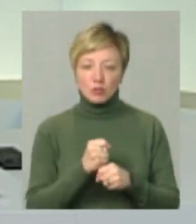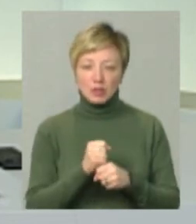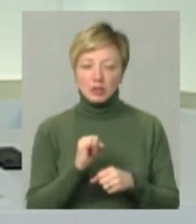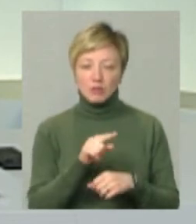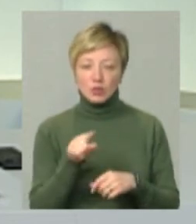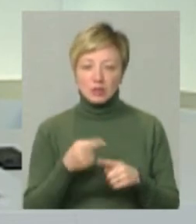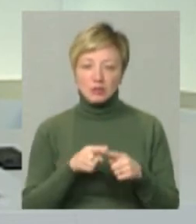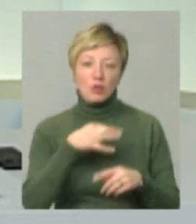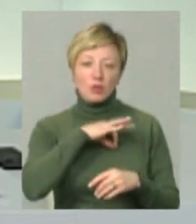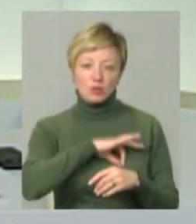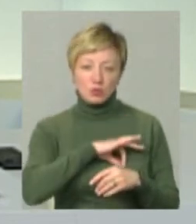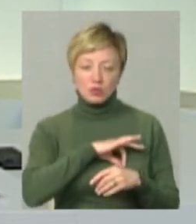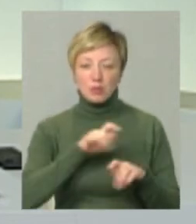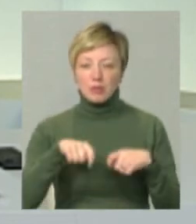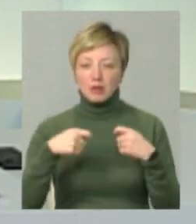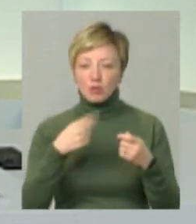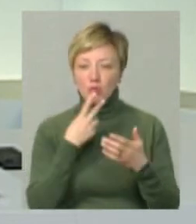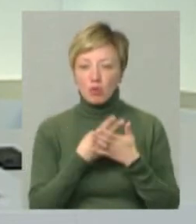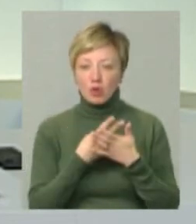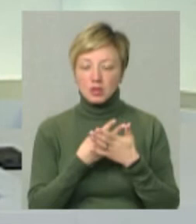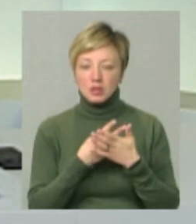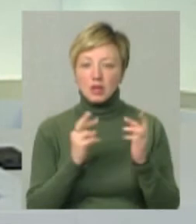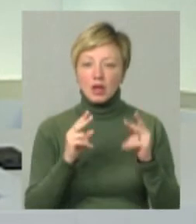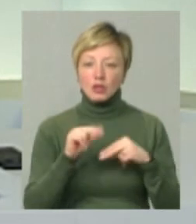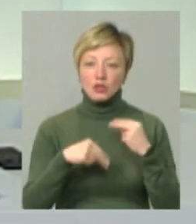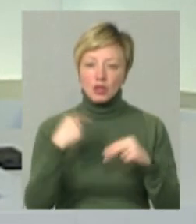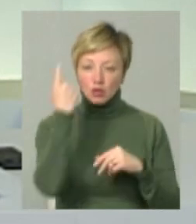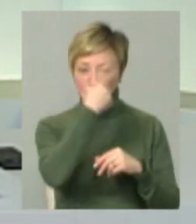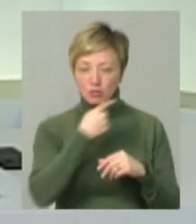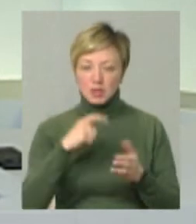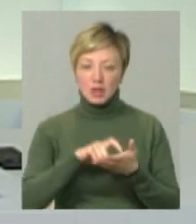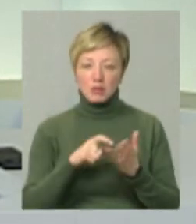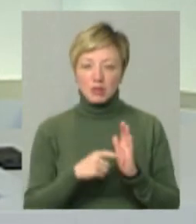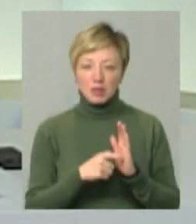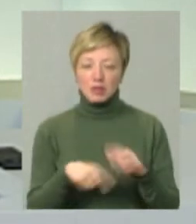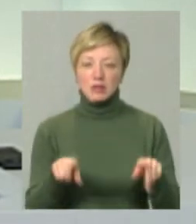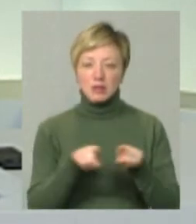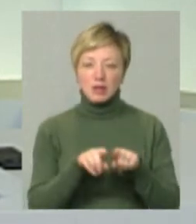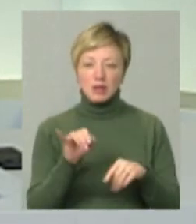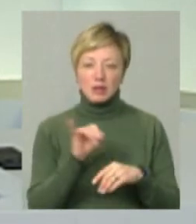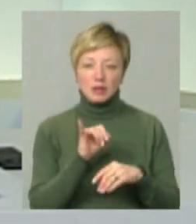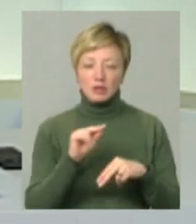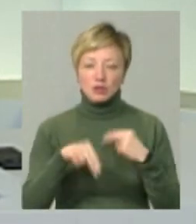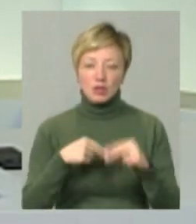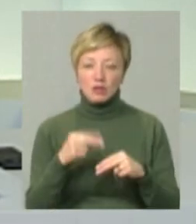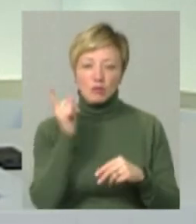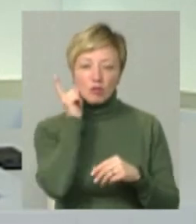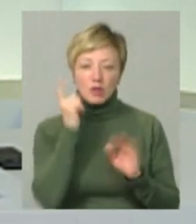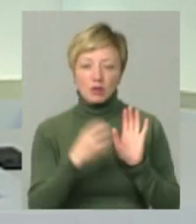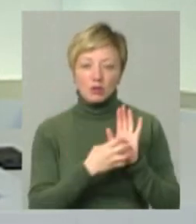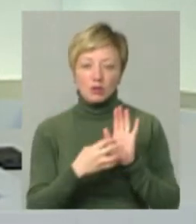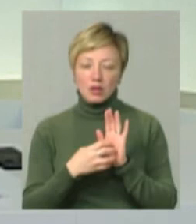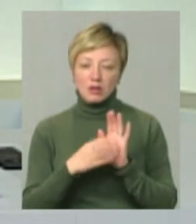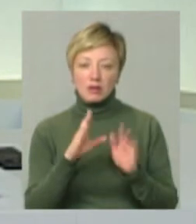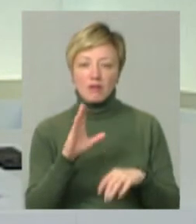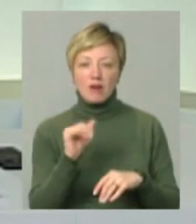робити, і вони цим користуються, передаються покази як через особистий кабінет, так і через мобільні